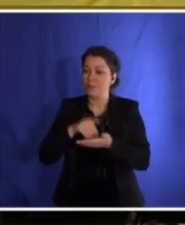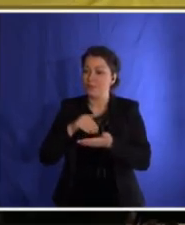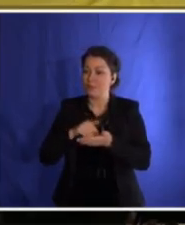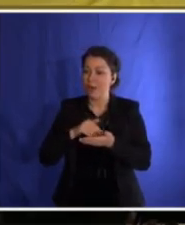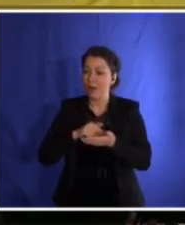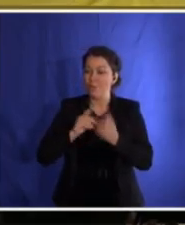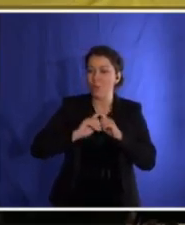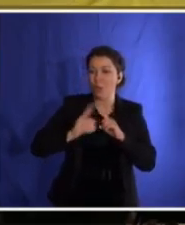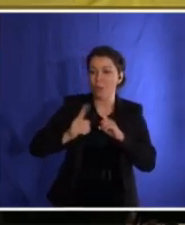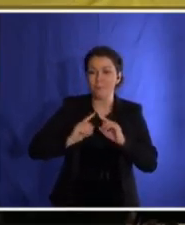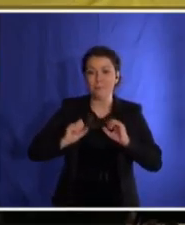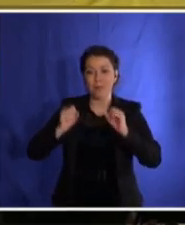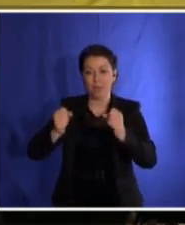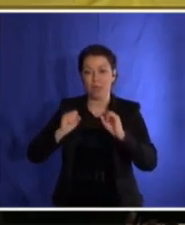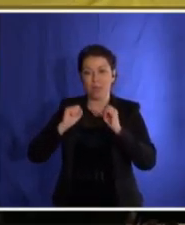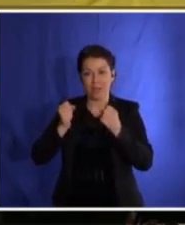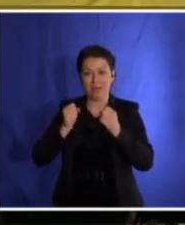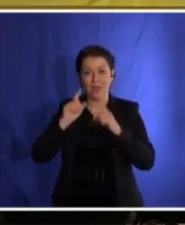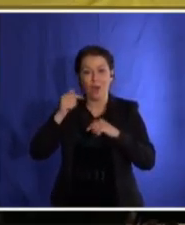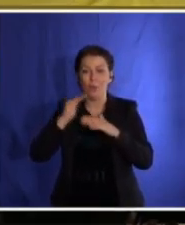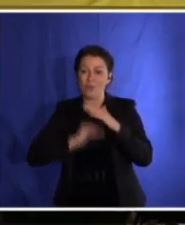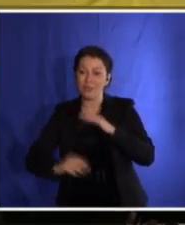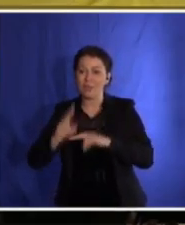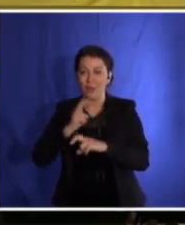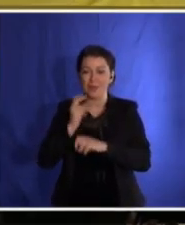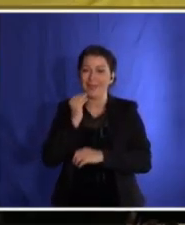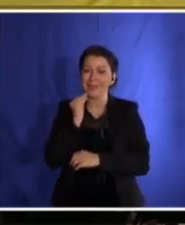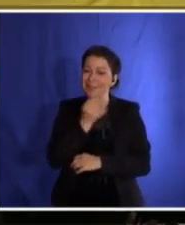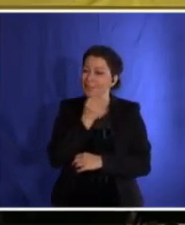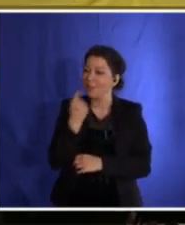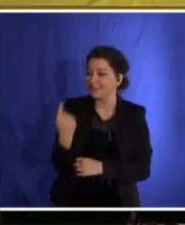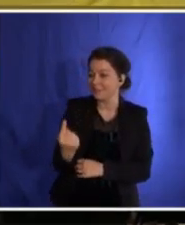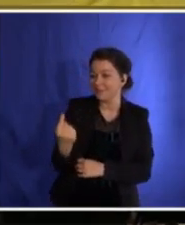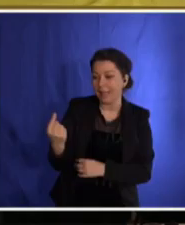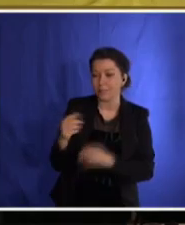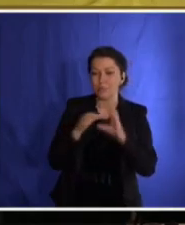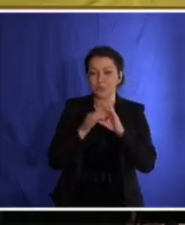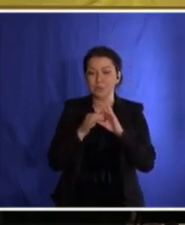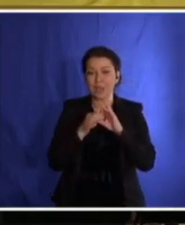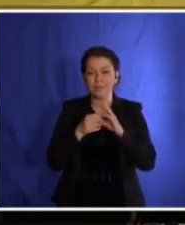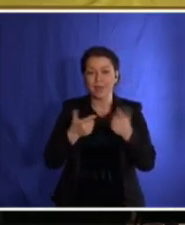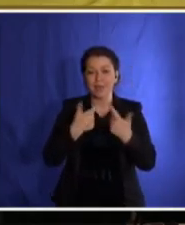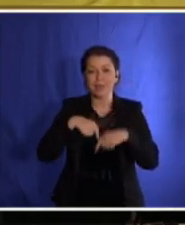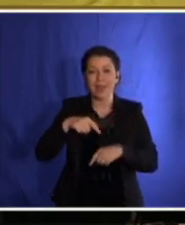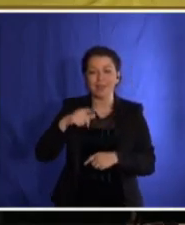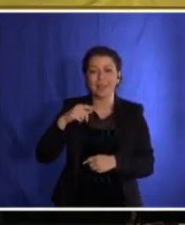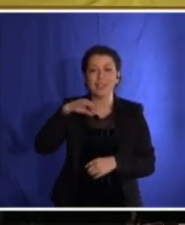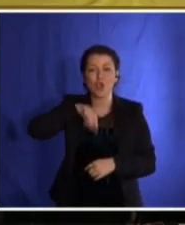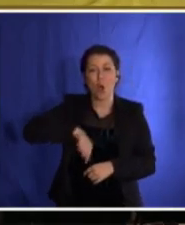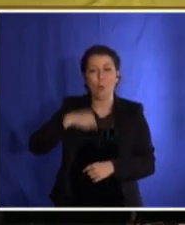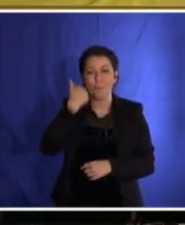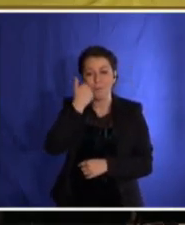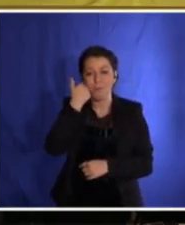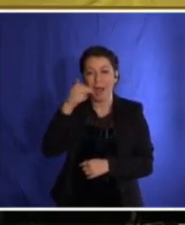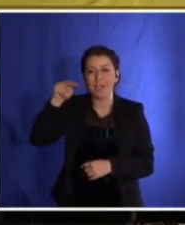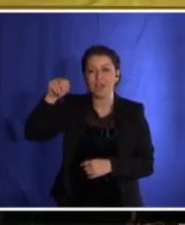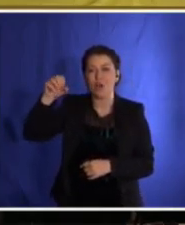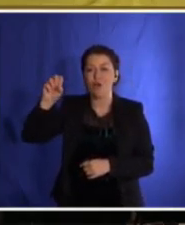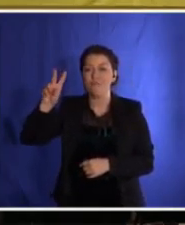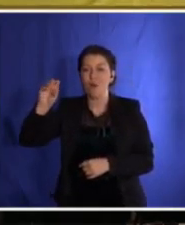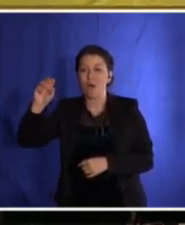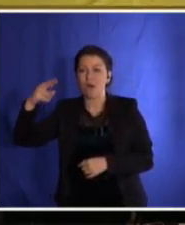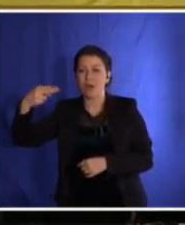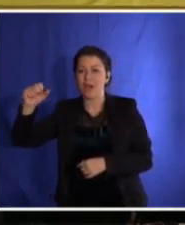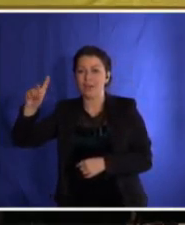Senioren, die in Niederösterreich immer wieder darauf achten, mit ihren Landeshauptmann Herbert Noworadzki eine starke